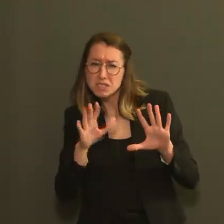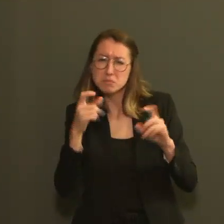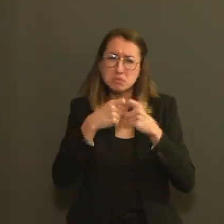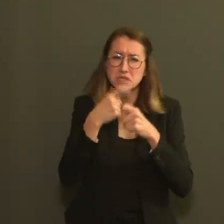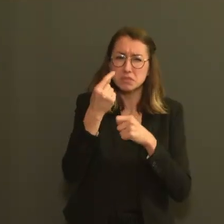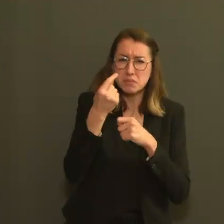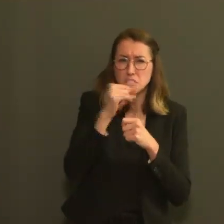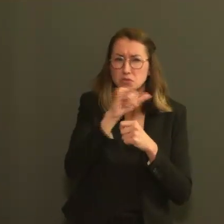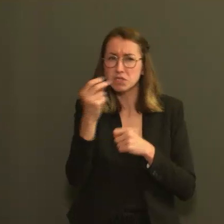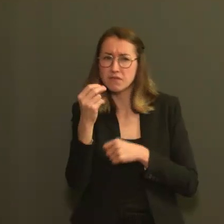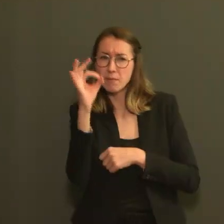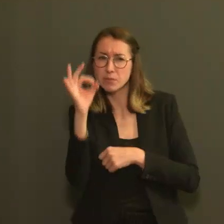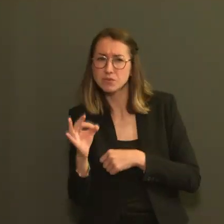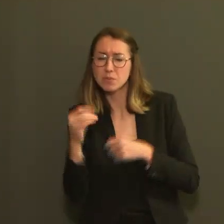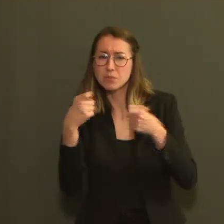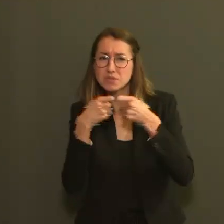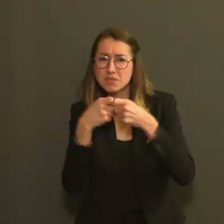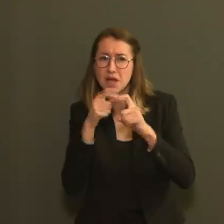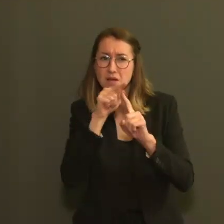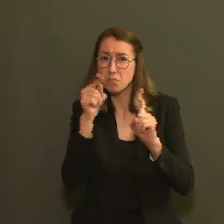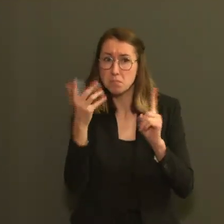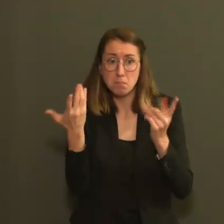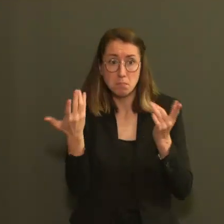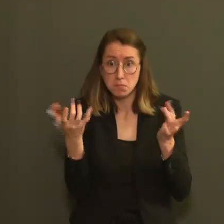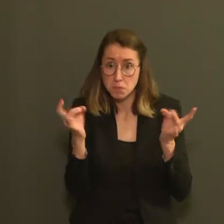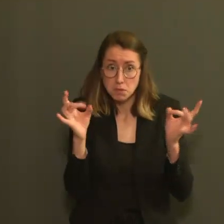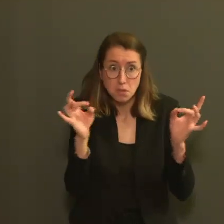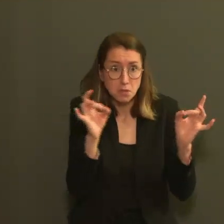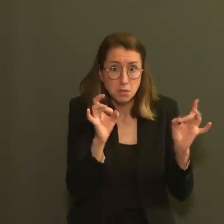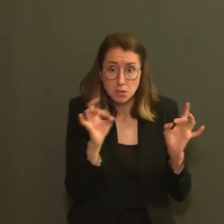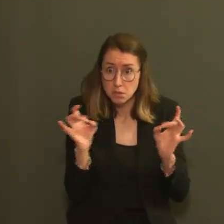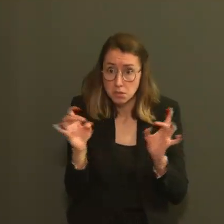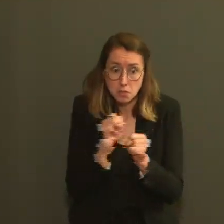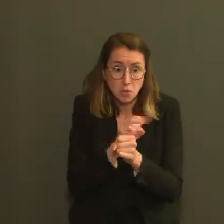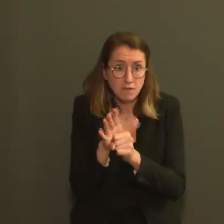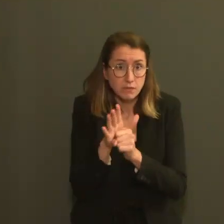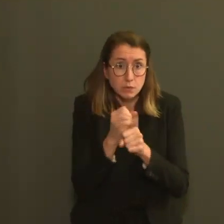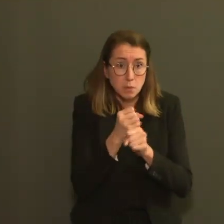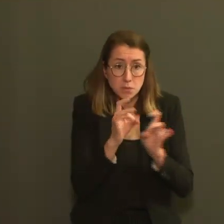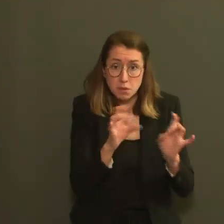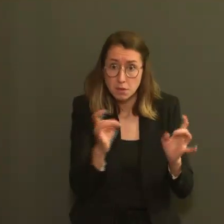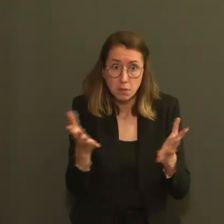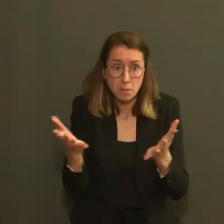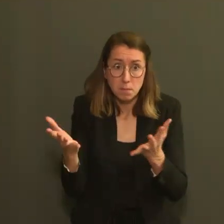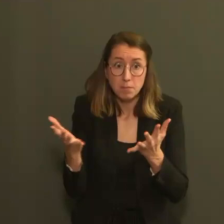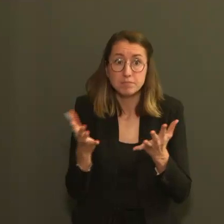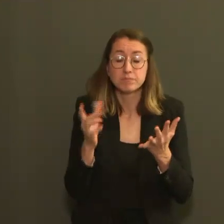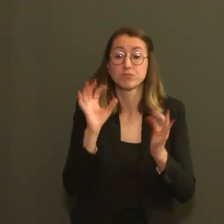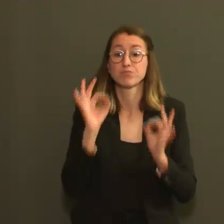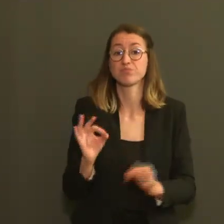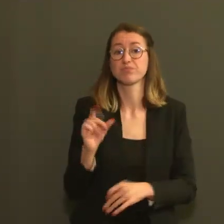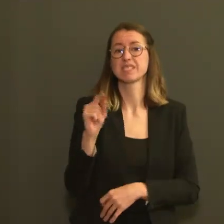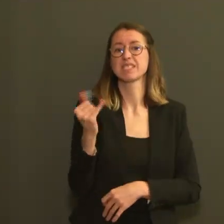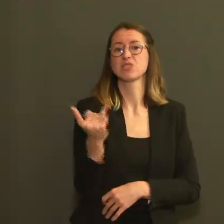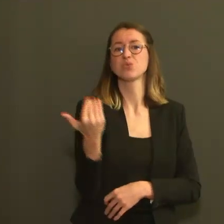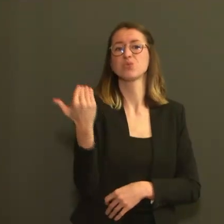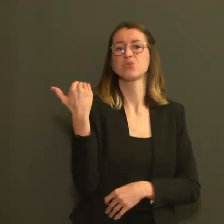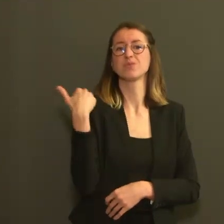à Bruxelles n'avaient pas de cas de Covid. Ceci sont des données qui datent un petit peu, effectivement, et donc dans